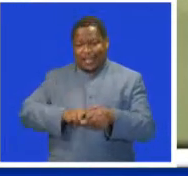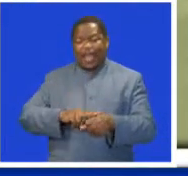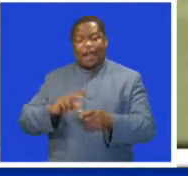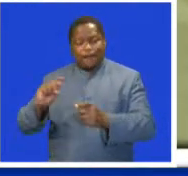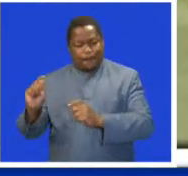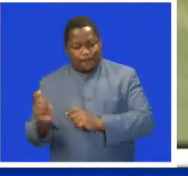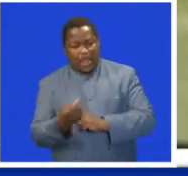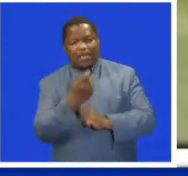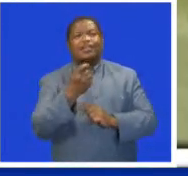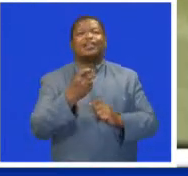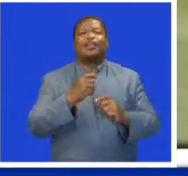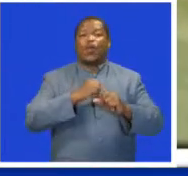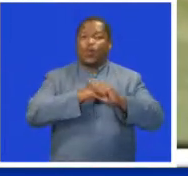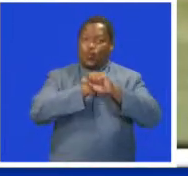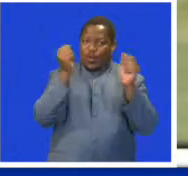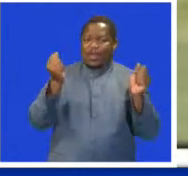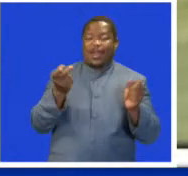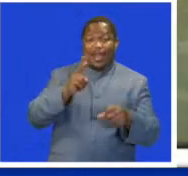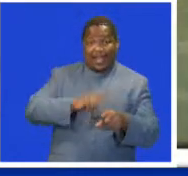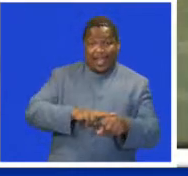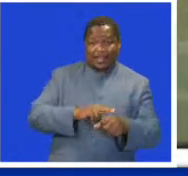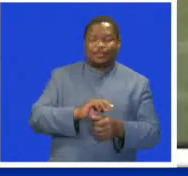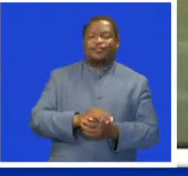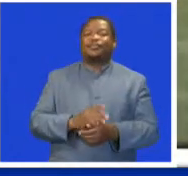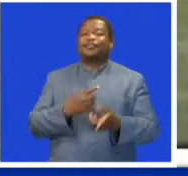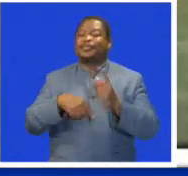igolf may not be a